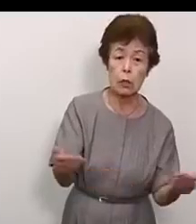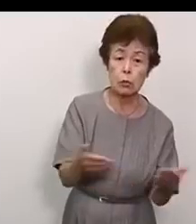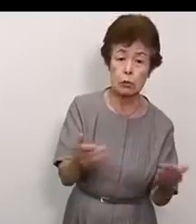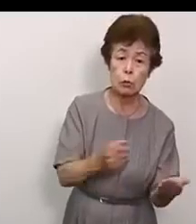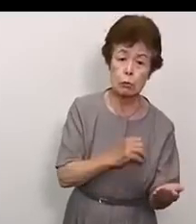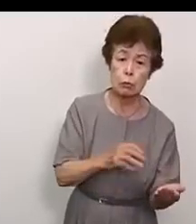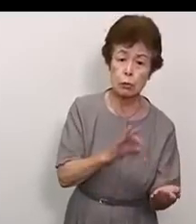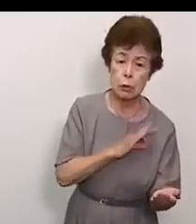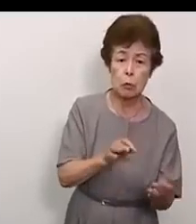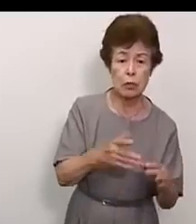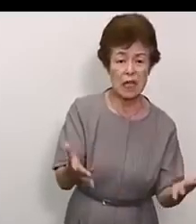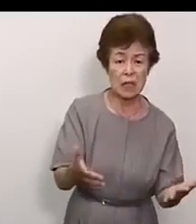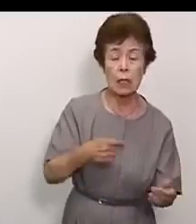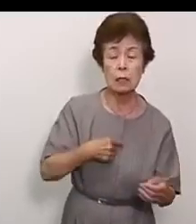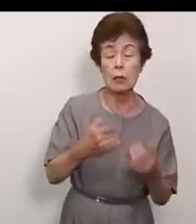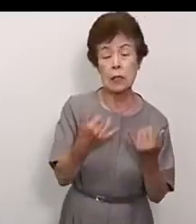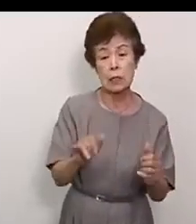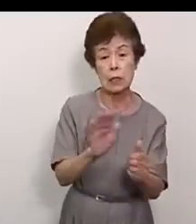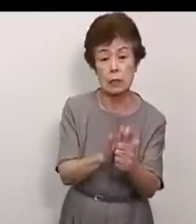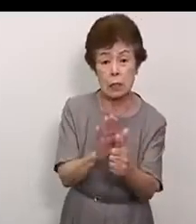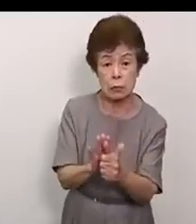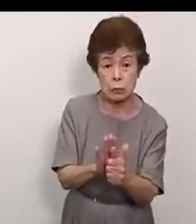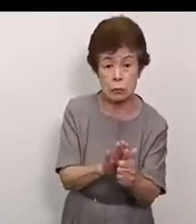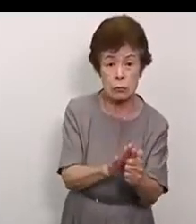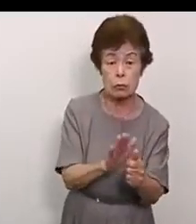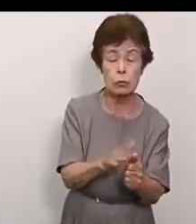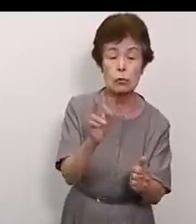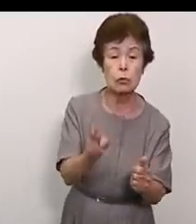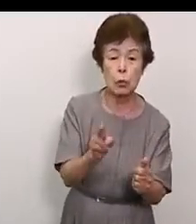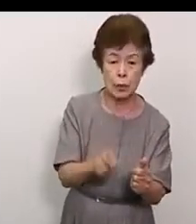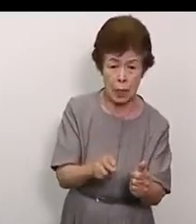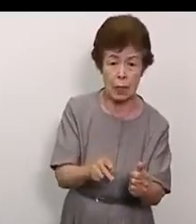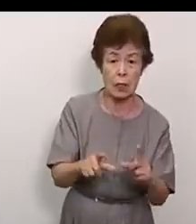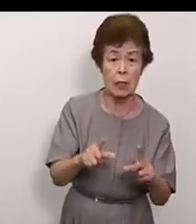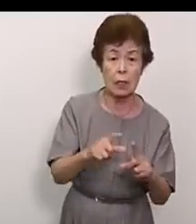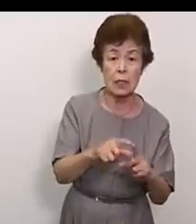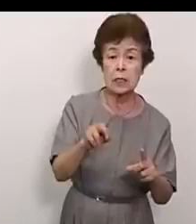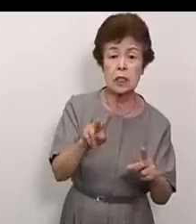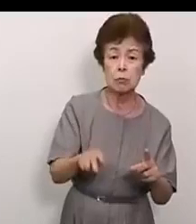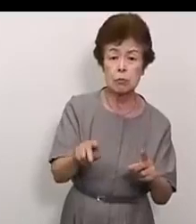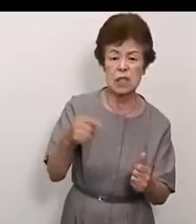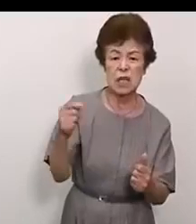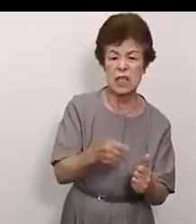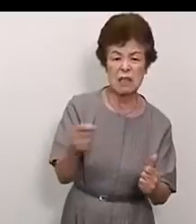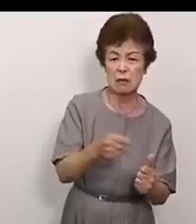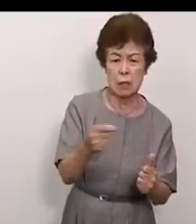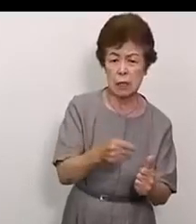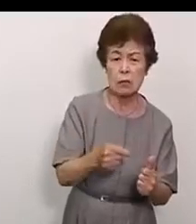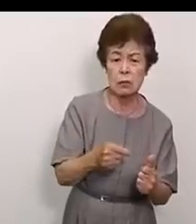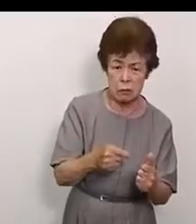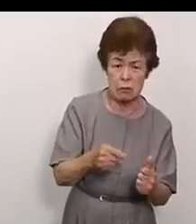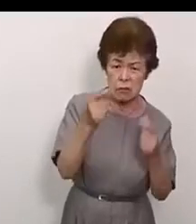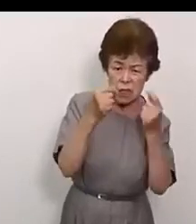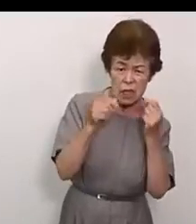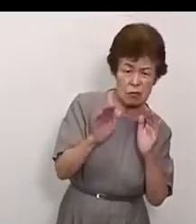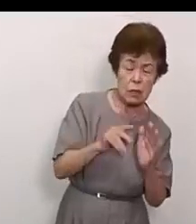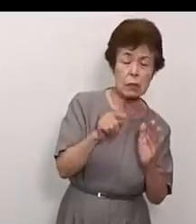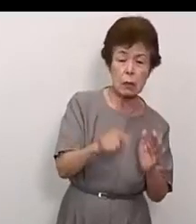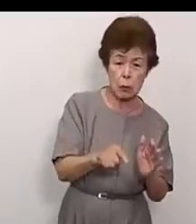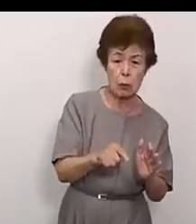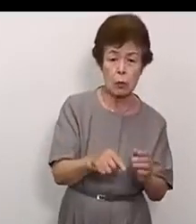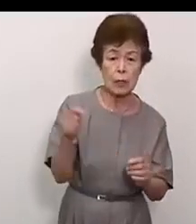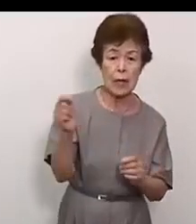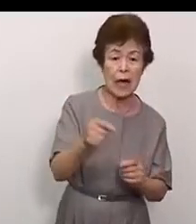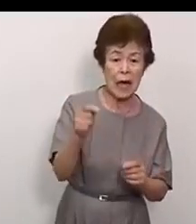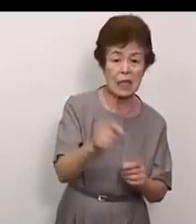私たちが支援しているような、被害に DV 被害や虐待被害に遭っていても、その人と加害者と別れ